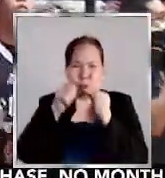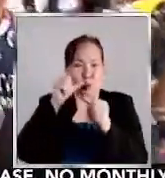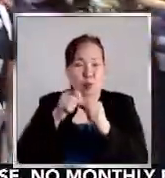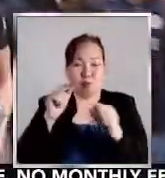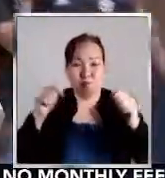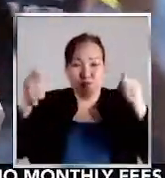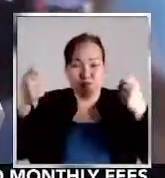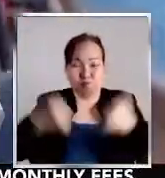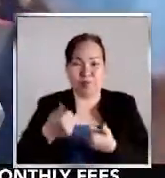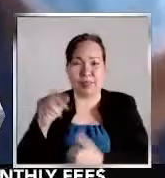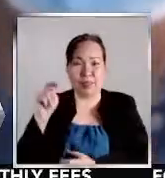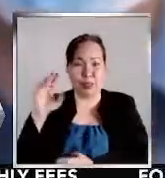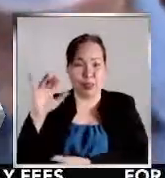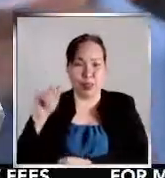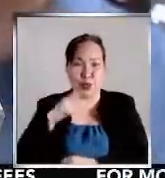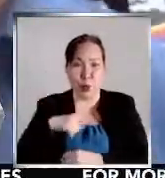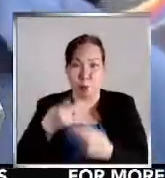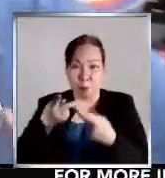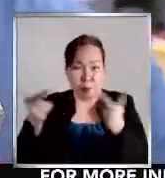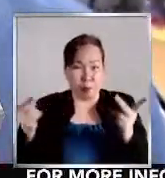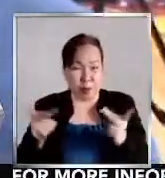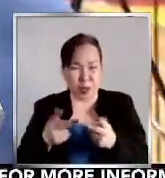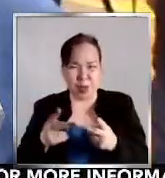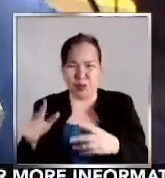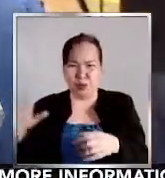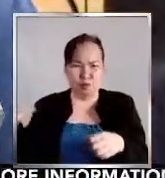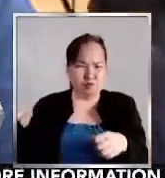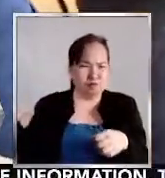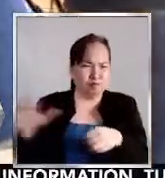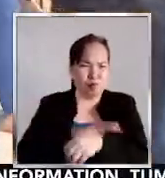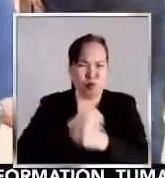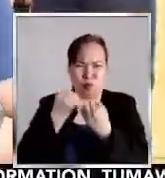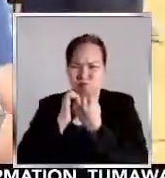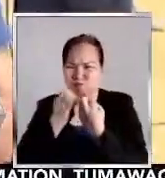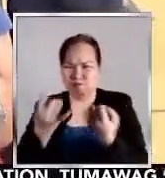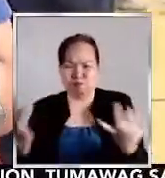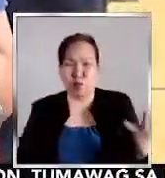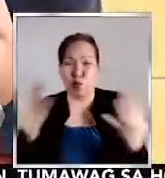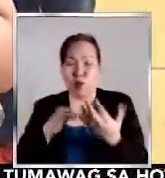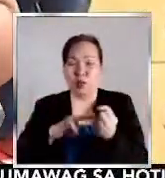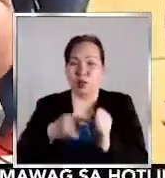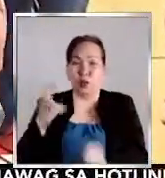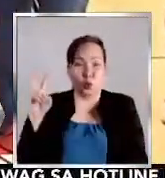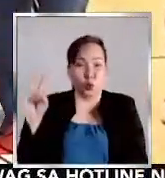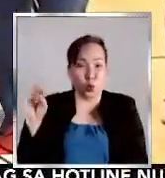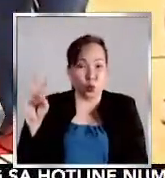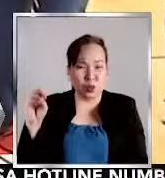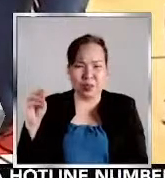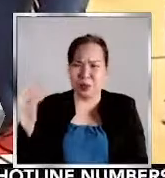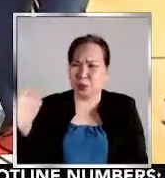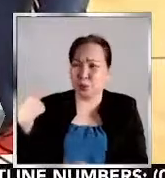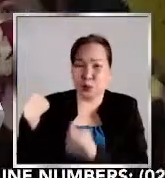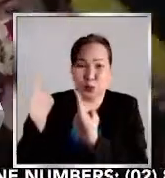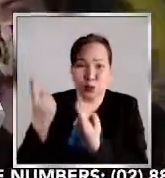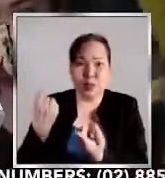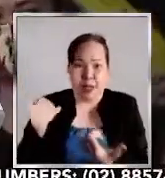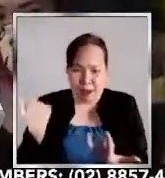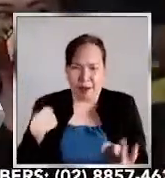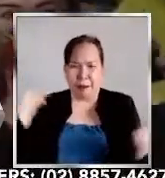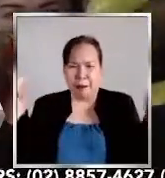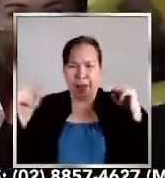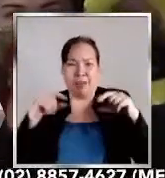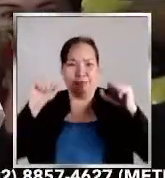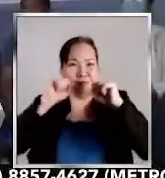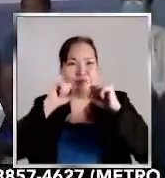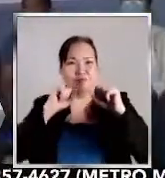ang venue para sa Game 2 ng tinaguriang Battle of Intramuros dahil simula 2020. Ngayon na lang ulit nakapanood ng live ang mga fans. Kaya naman talagang dama